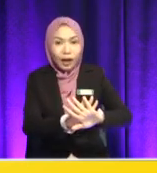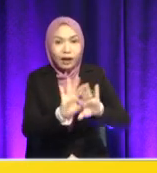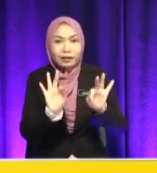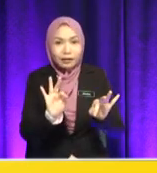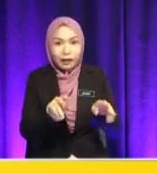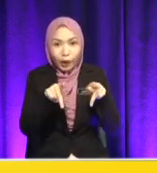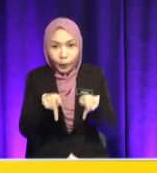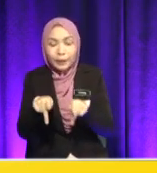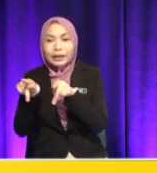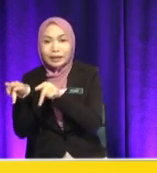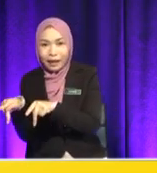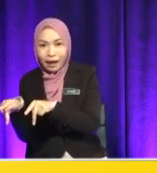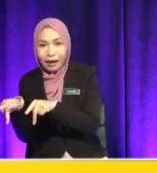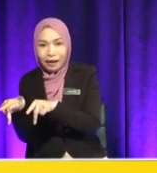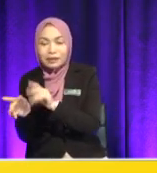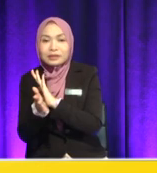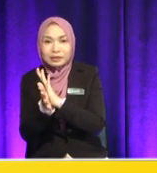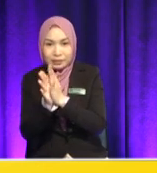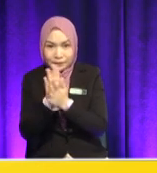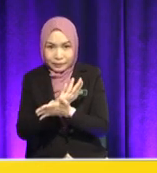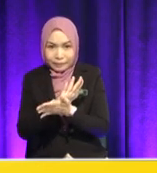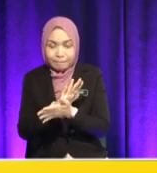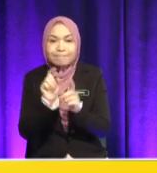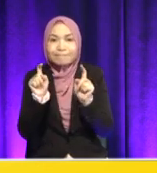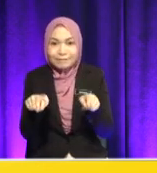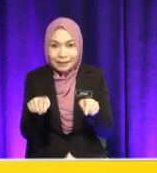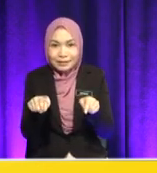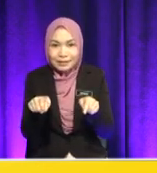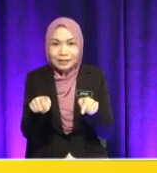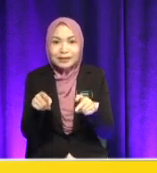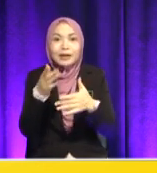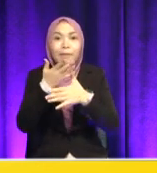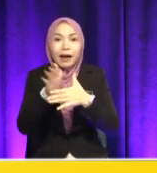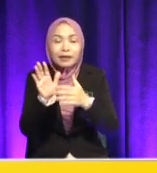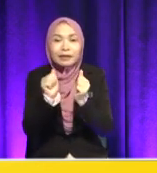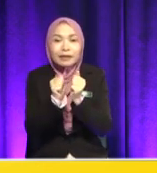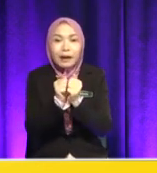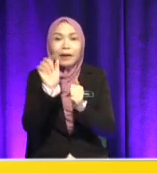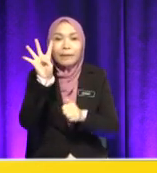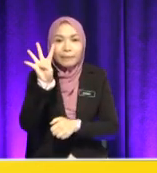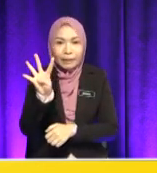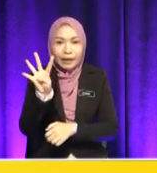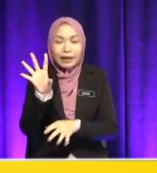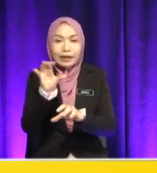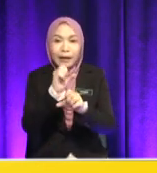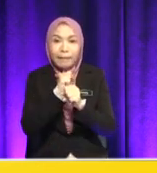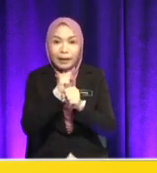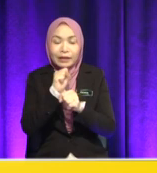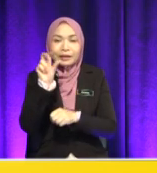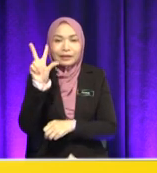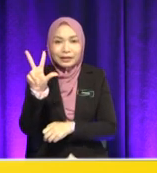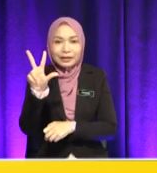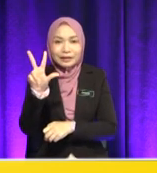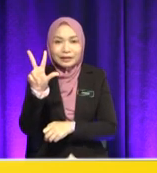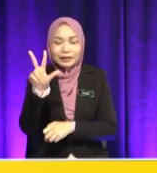nak huruf M 10 dibagikan dengan 4 Oke dapat 3 oke itu bahagian m selesai